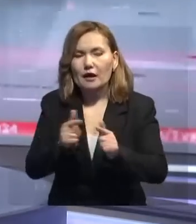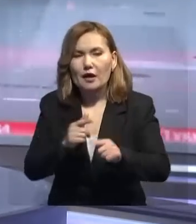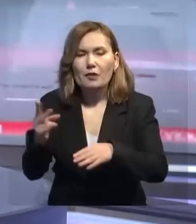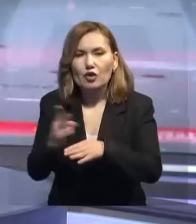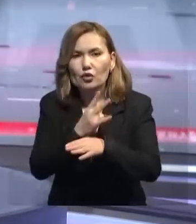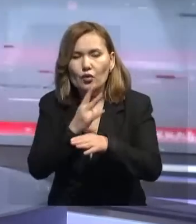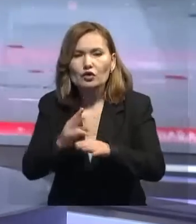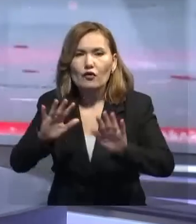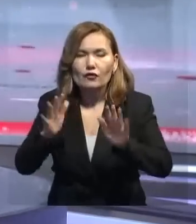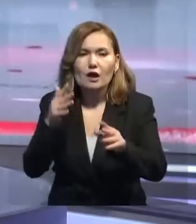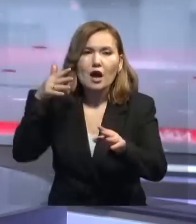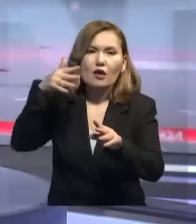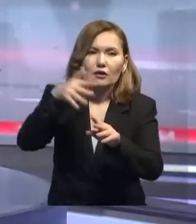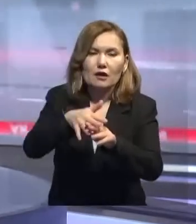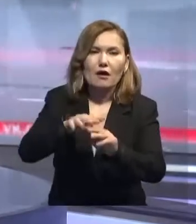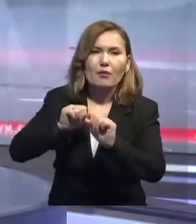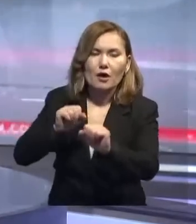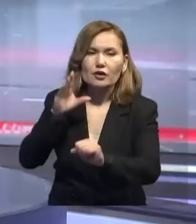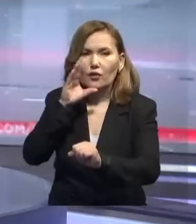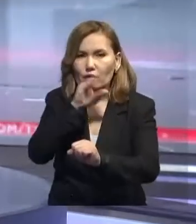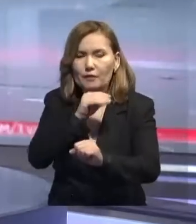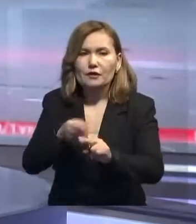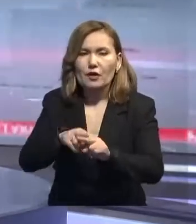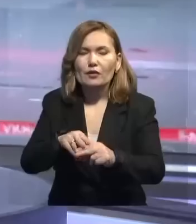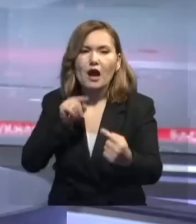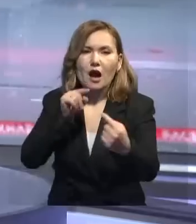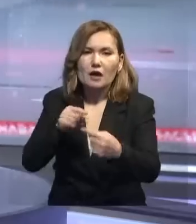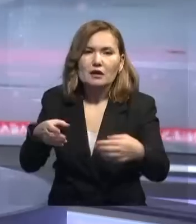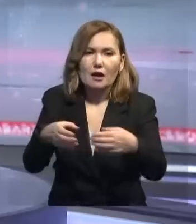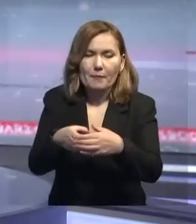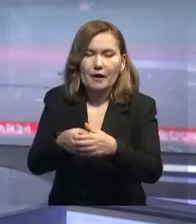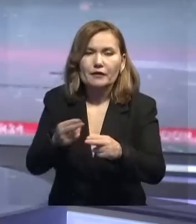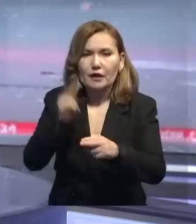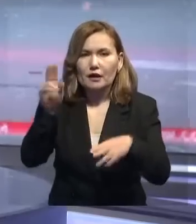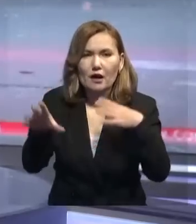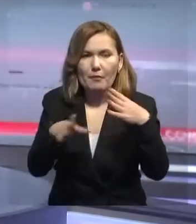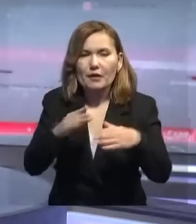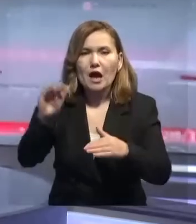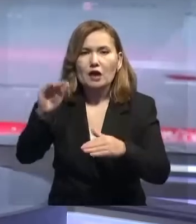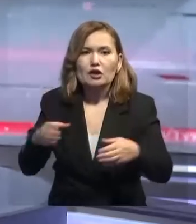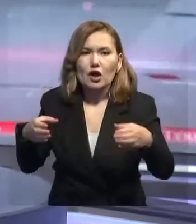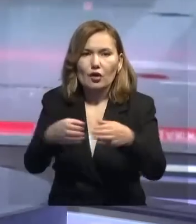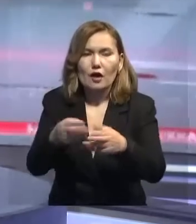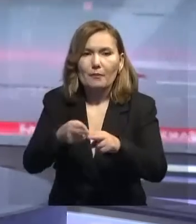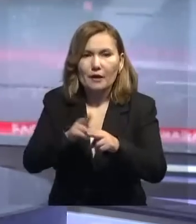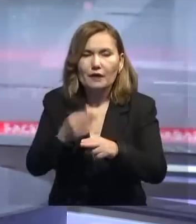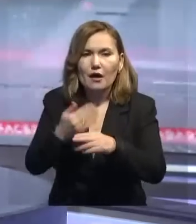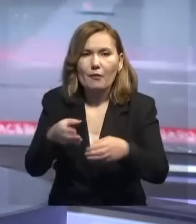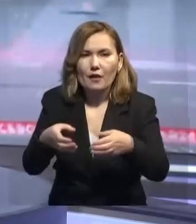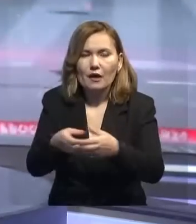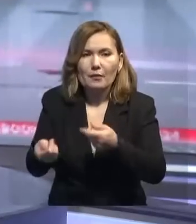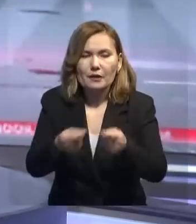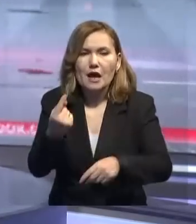тап берген қарсыласқа тойтарыс беру, қарсы шабуыл жасау. Осылайша кіші командалық құрамның ұрыс кезінде бөлімдерді